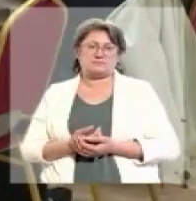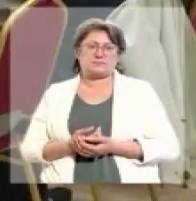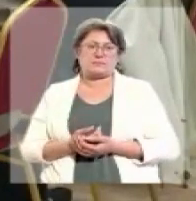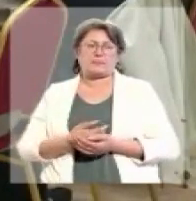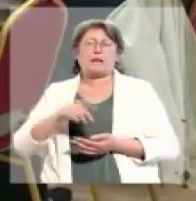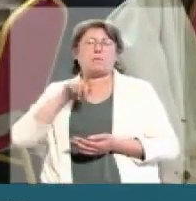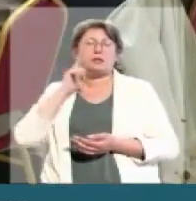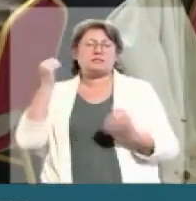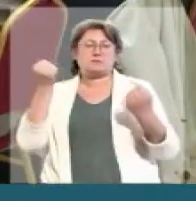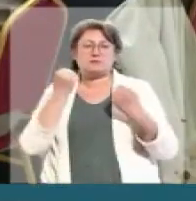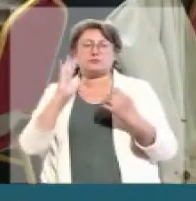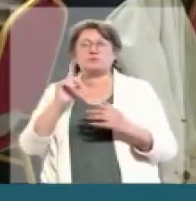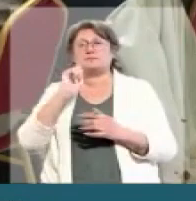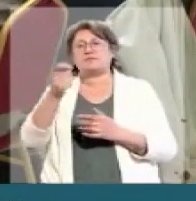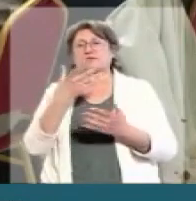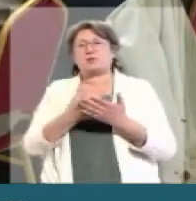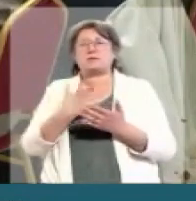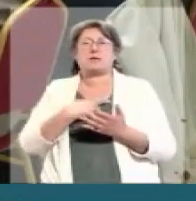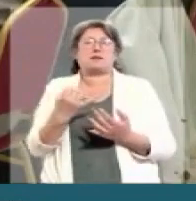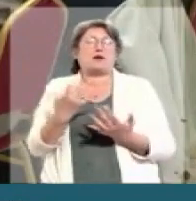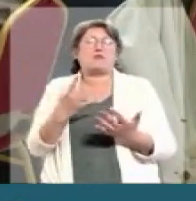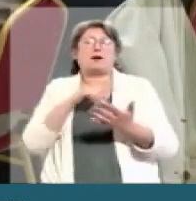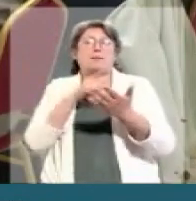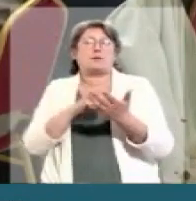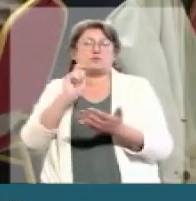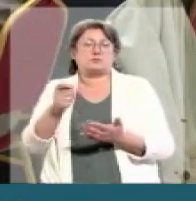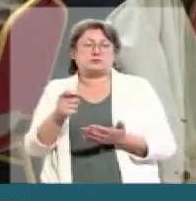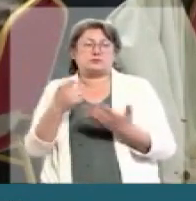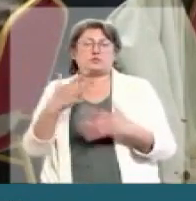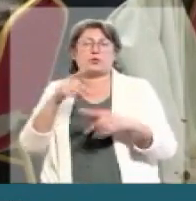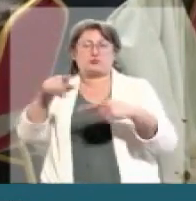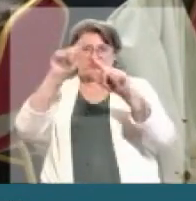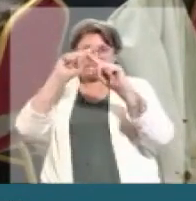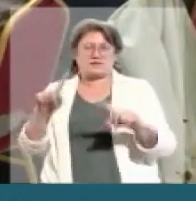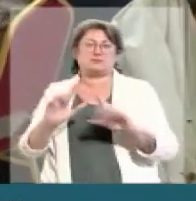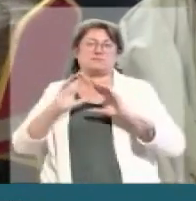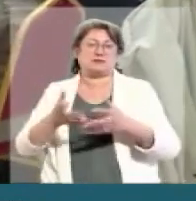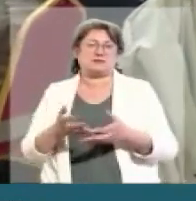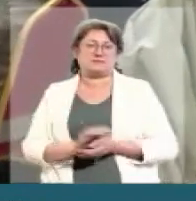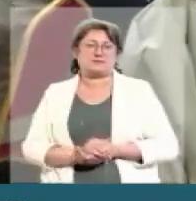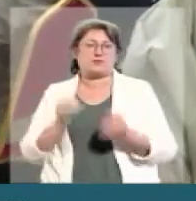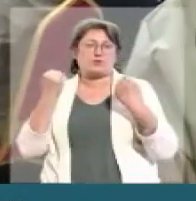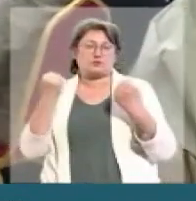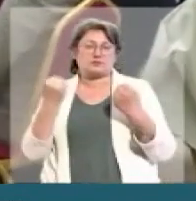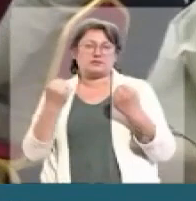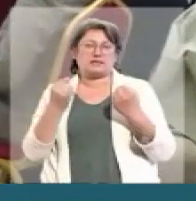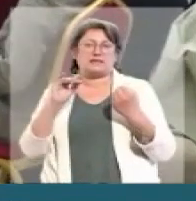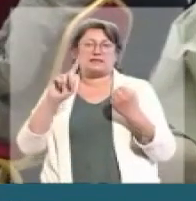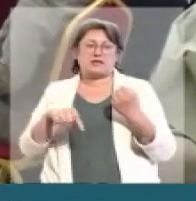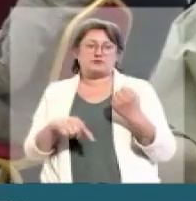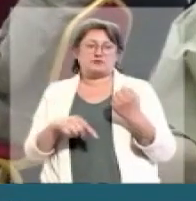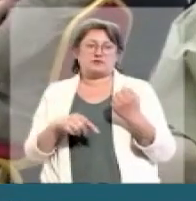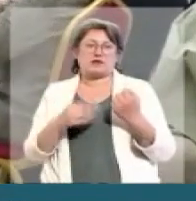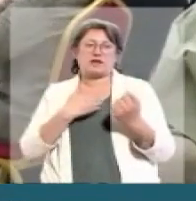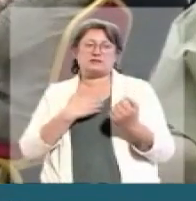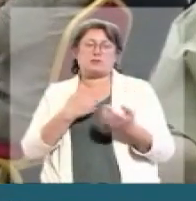Молодые спортсмены зададут свои интересующие их вопросы уже ставшими звездами в мировом спорте. Также